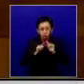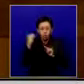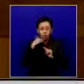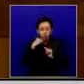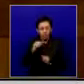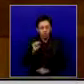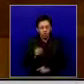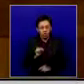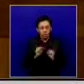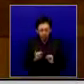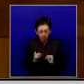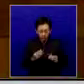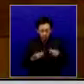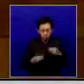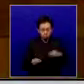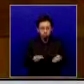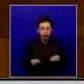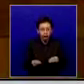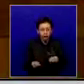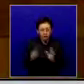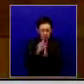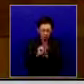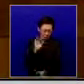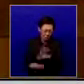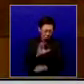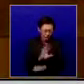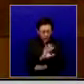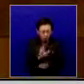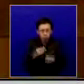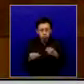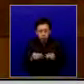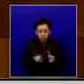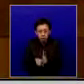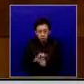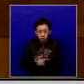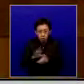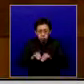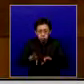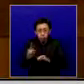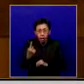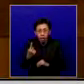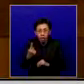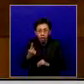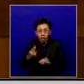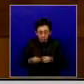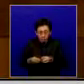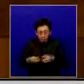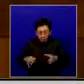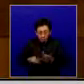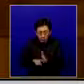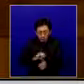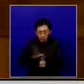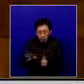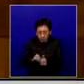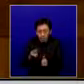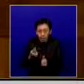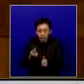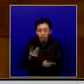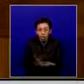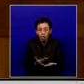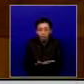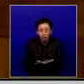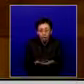นี้ต้องผ่อนคลายแต่ผ่อนคลายแล้วจะไม่ให้มันระเบิดขึ้นมาได้ยังไงถ้ามันระเบิดขึ้นมาอีกทีเนี่ยคุณจะเอาเงินที่